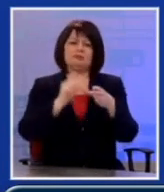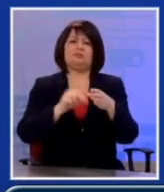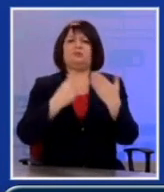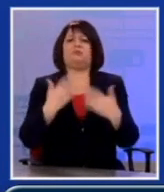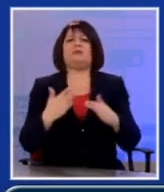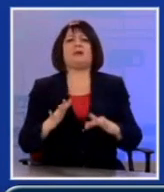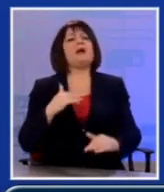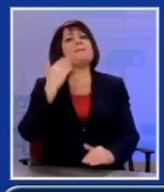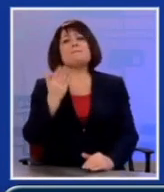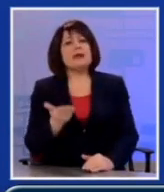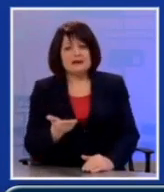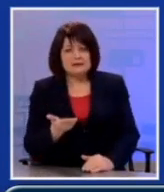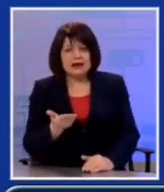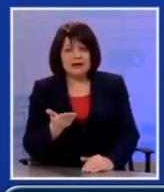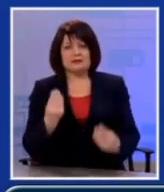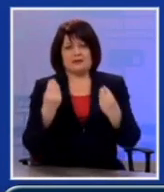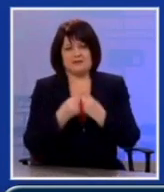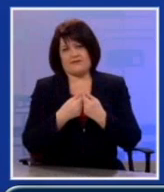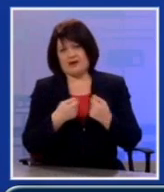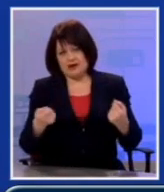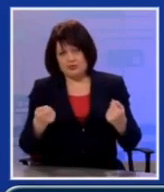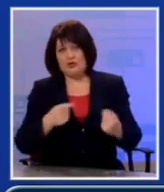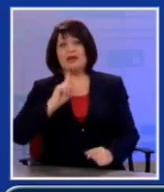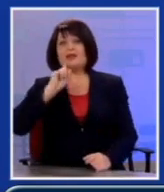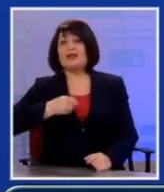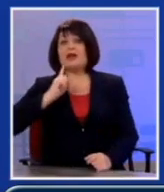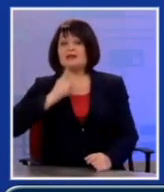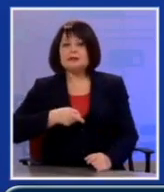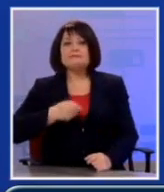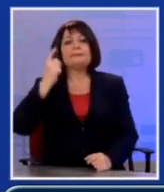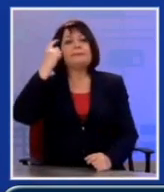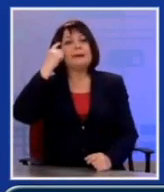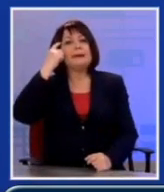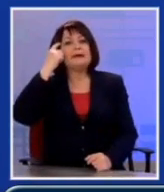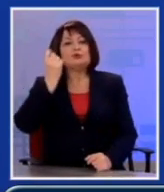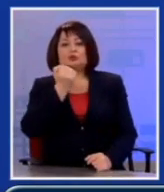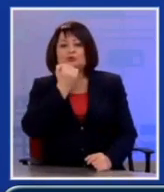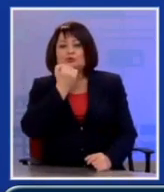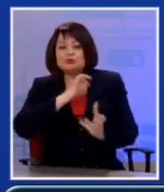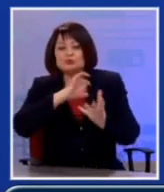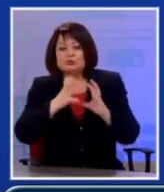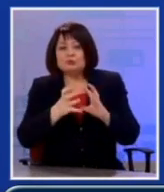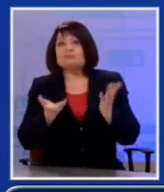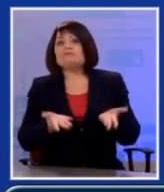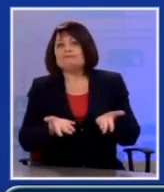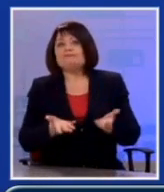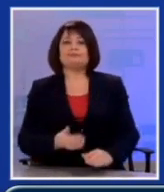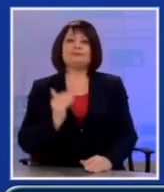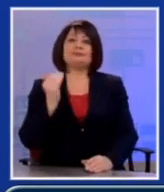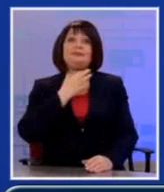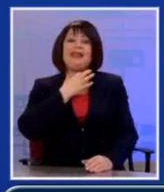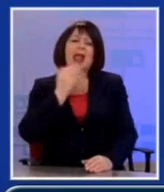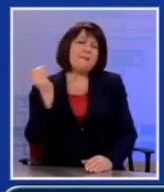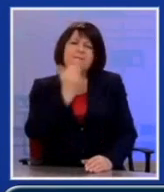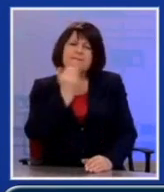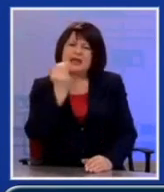εν συνεχεία από την εφαρμογή των διατάξεων συνειδητοποιούσαν τις τρευλώσεις. Τα κατεπήγοντα